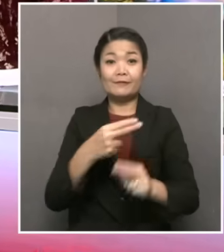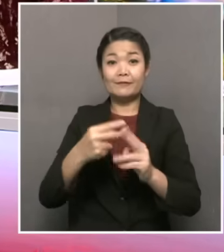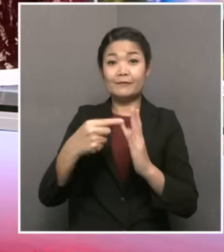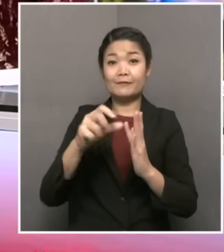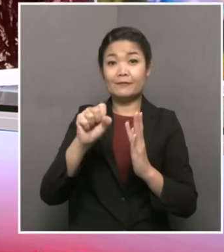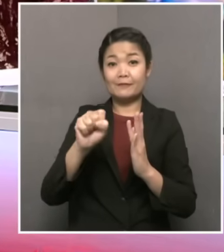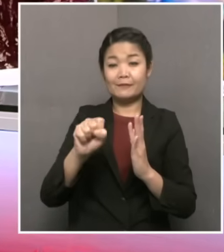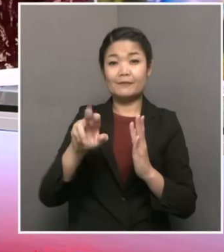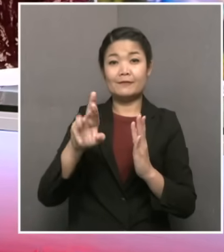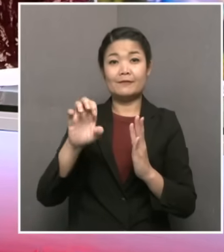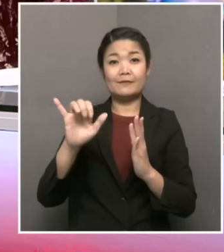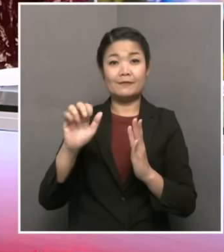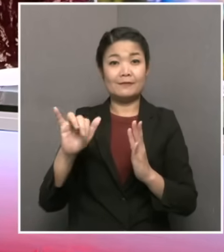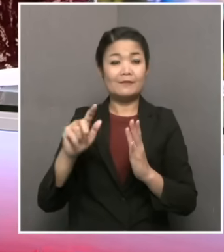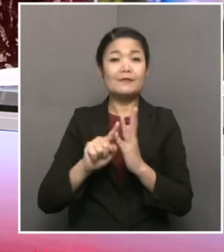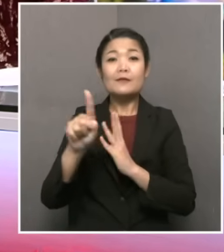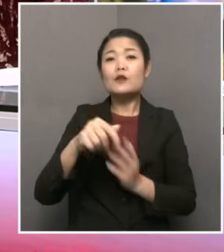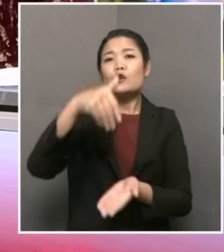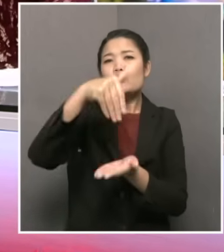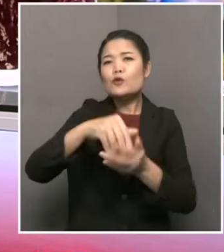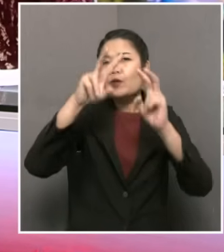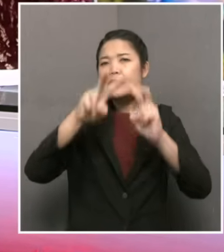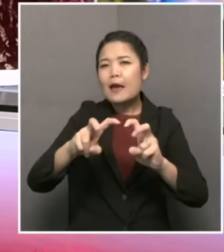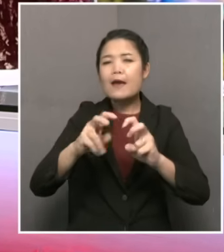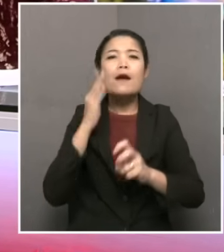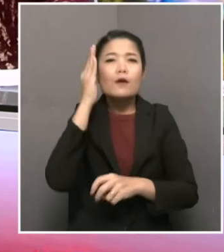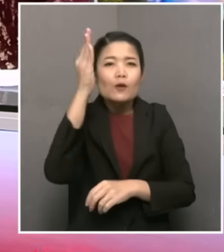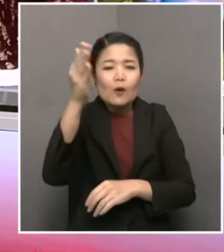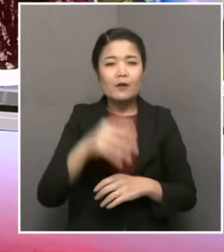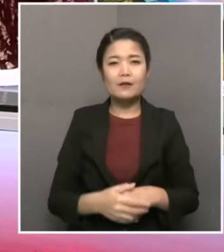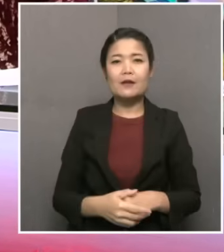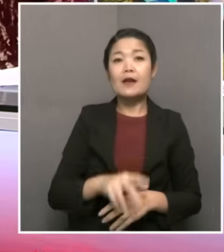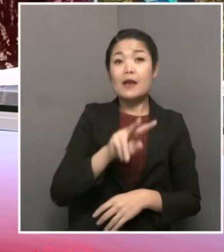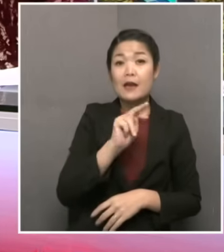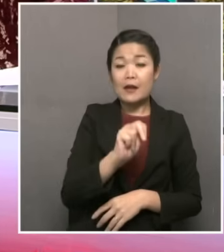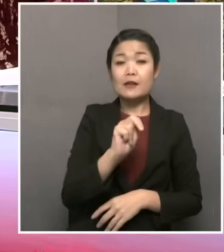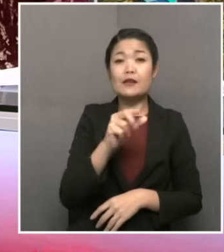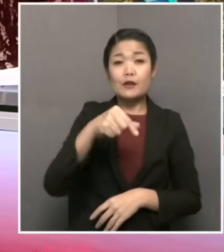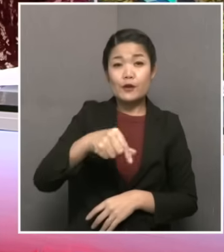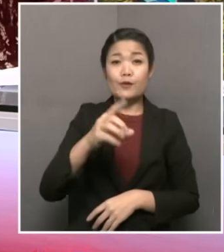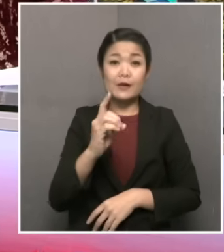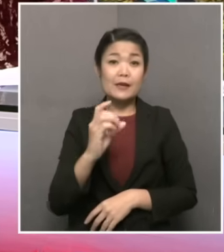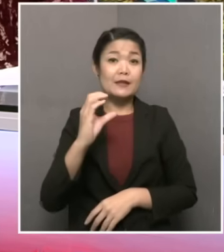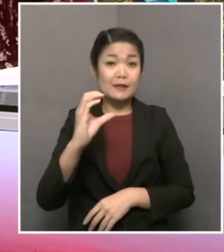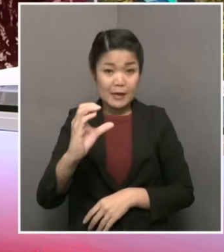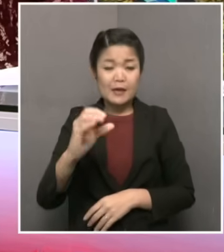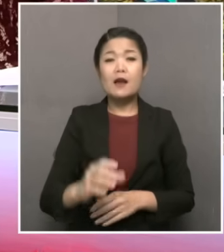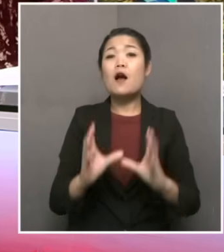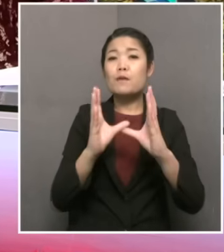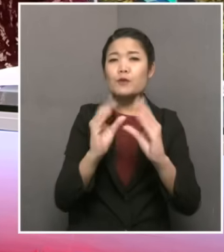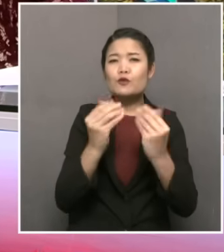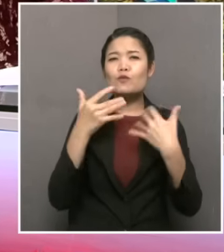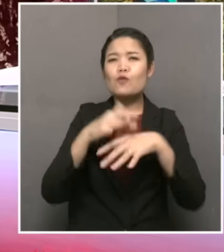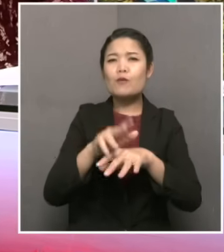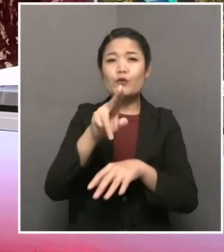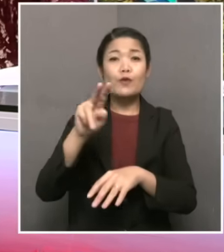ท่านเป็นที่ปรึกษาศูนย์วิจัยอนาคตศึกษา Future Tales Lab MQDC นะคะก็กล่าวถึงเวทีการประชุม UNGA นะคะซึ่งราย